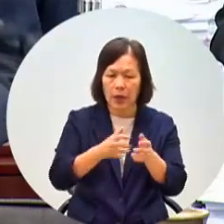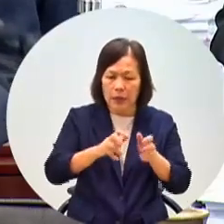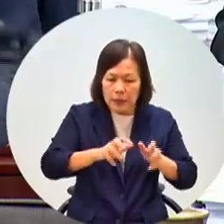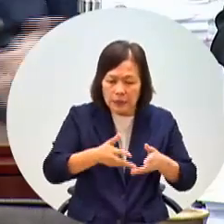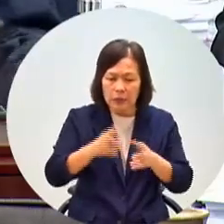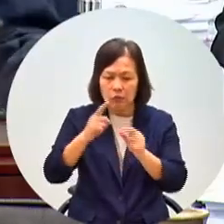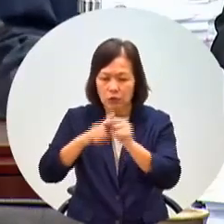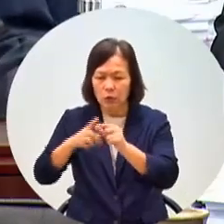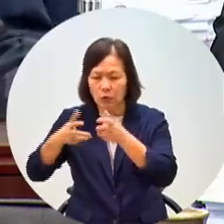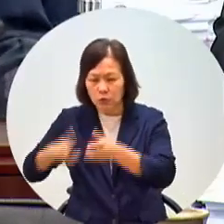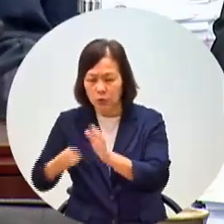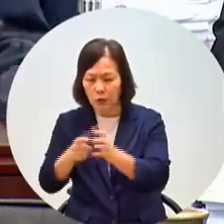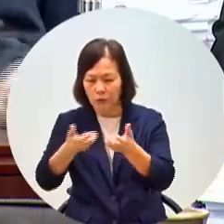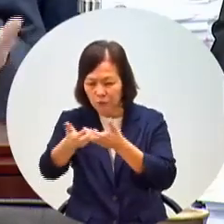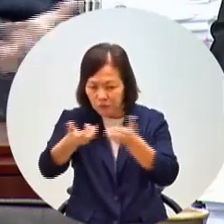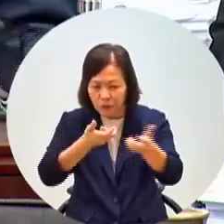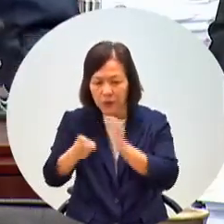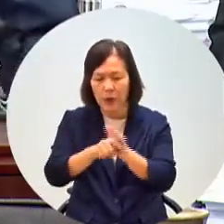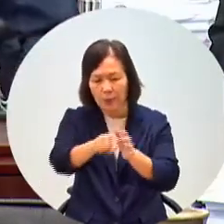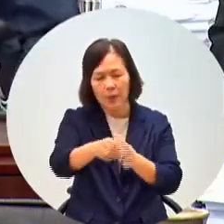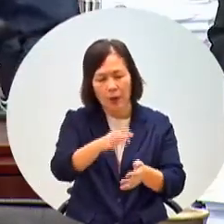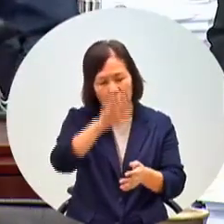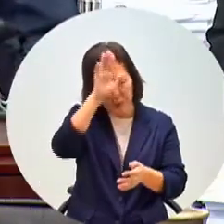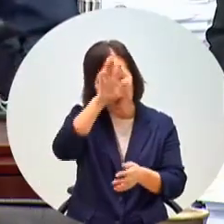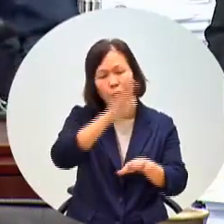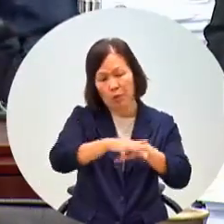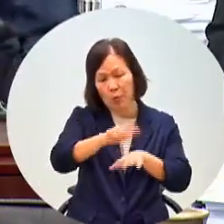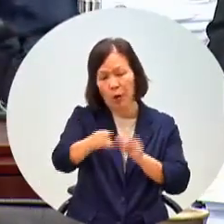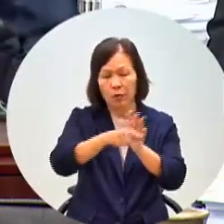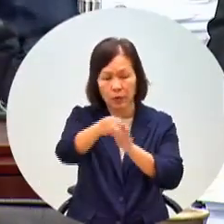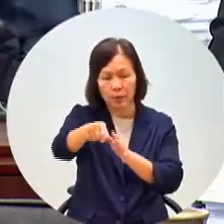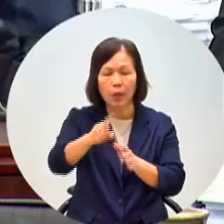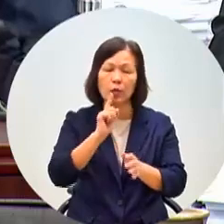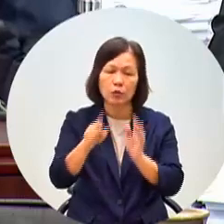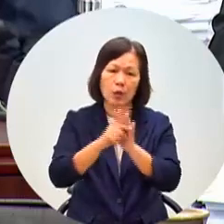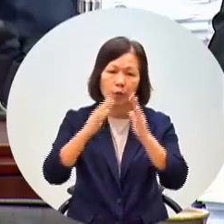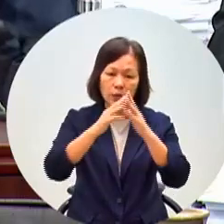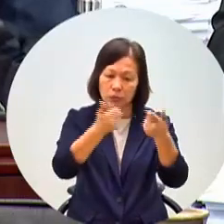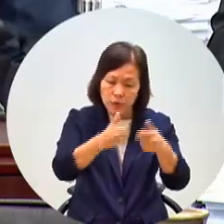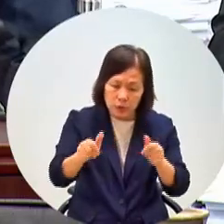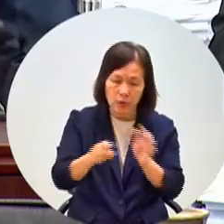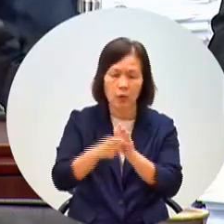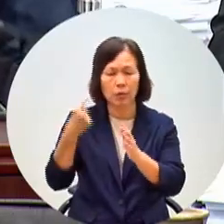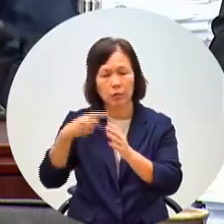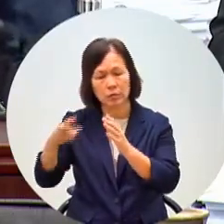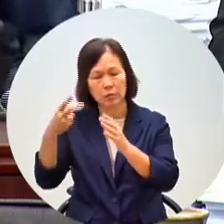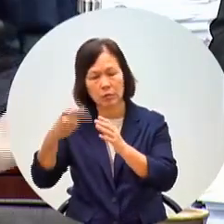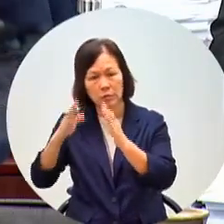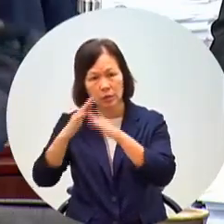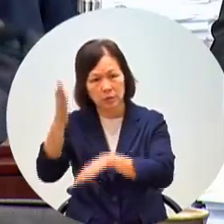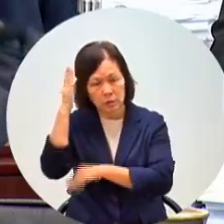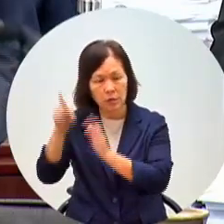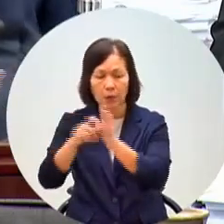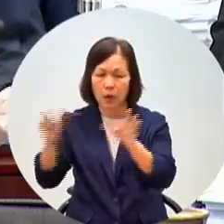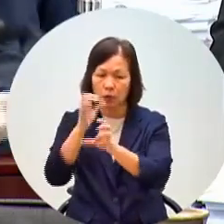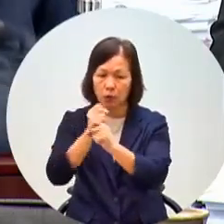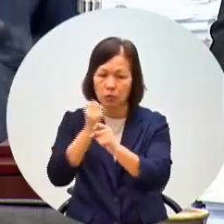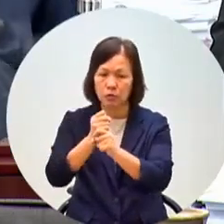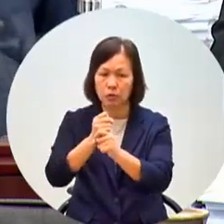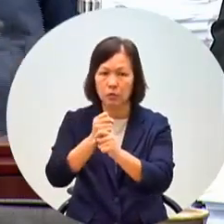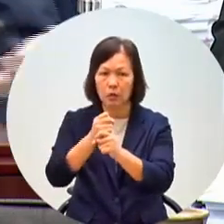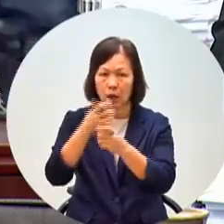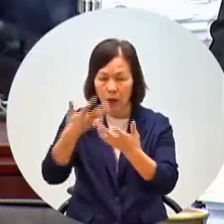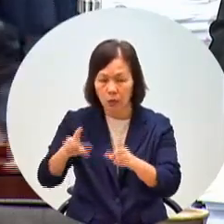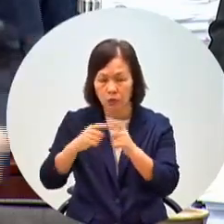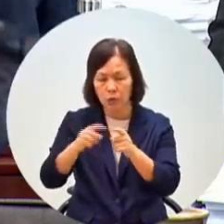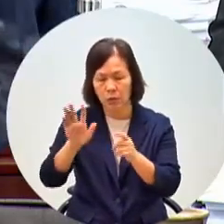流，你一定会对的啊。你看你周遭的，咱讲咱议会还是讲市府，当然很多人对嘛，对，代表说这